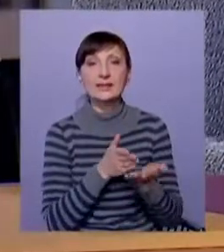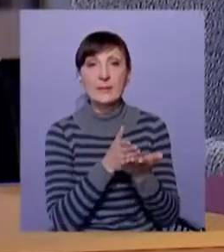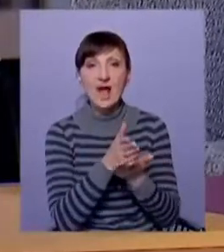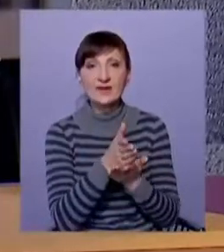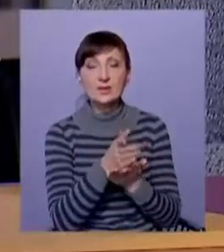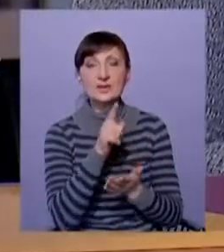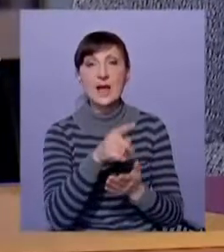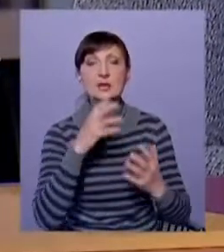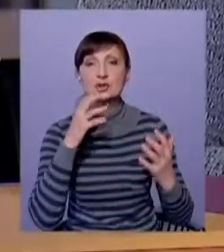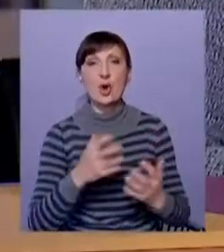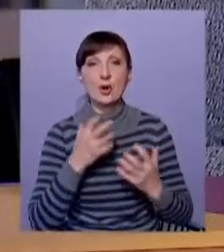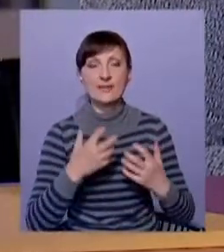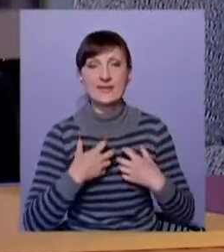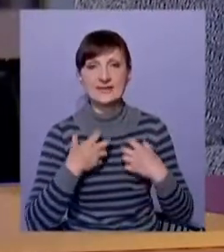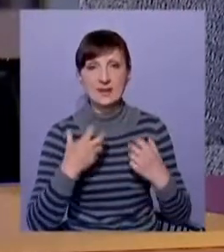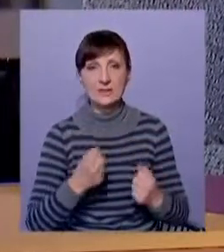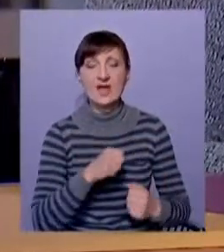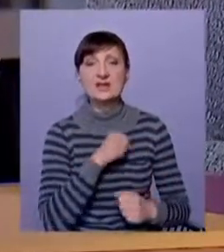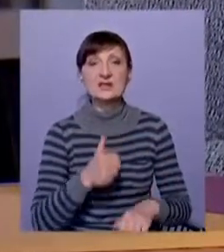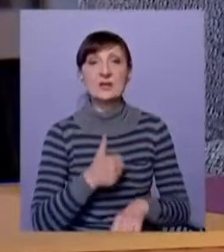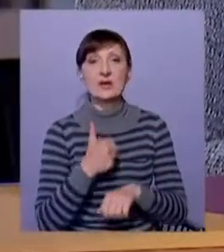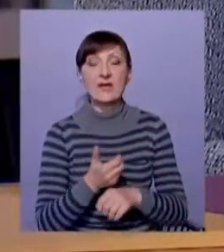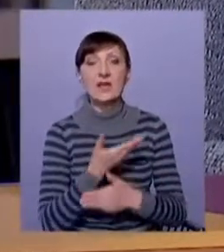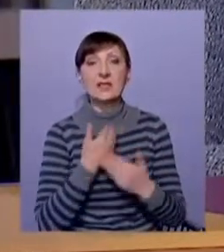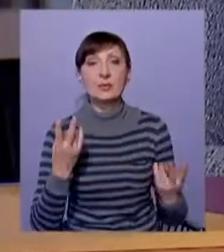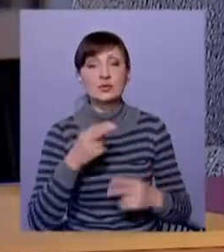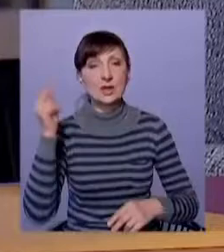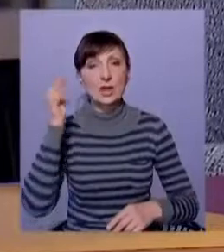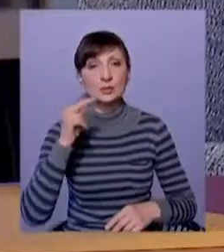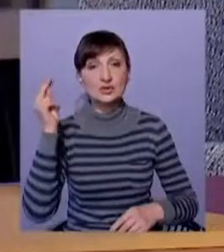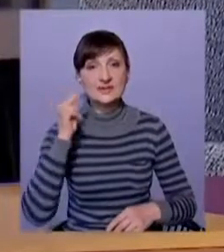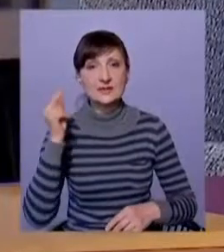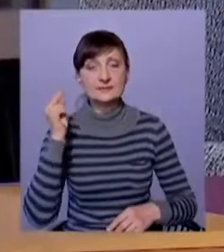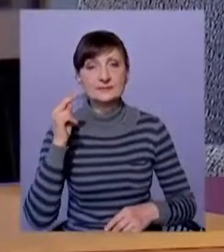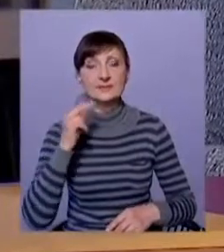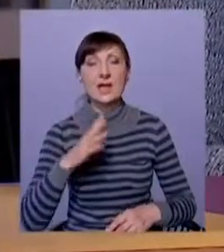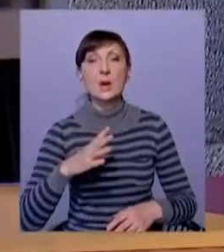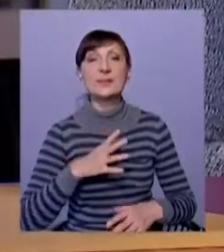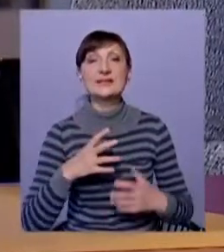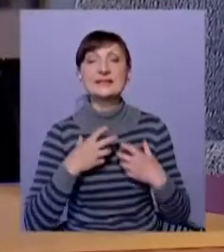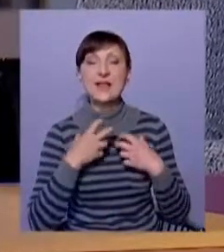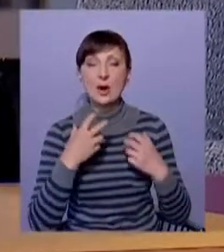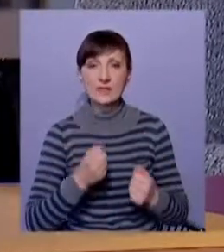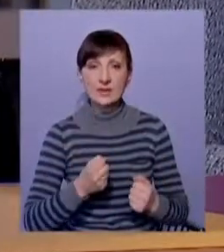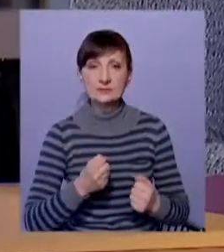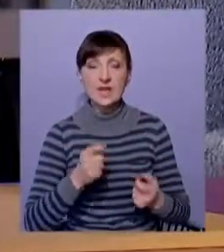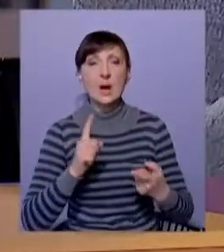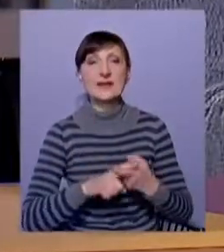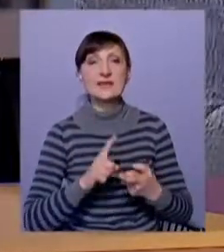на сохранение здоровья. Самое главное, нам нужно научиться быть здоровыми